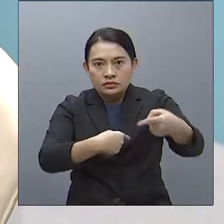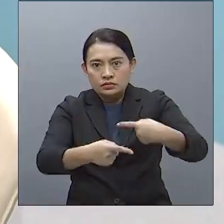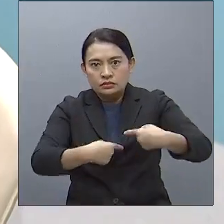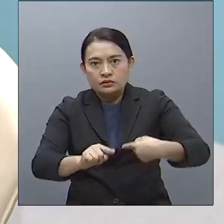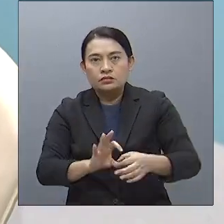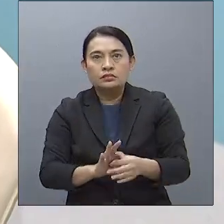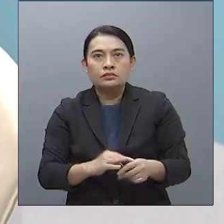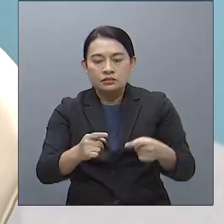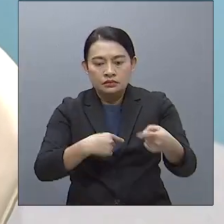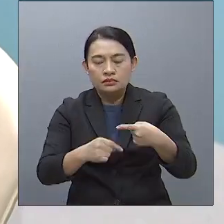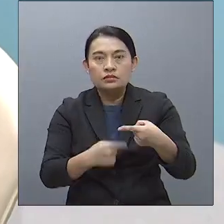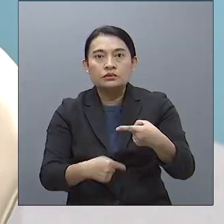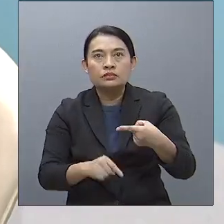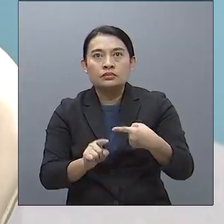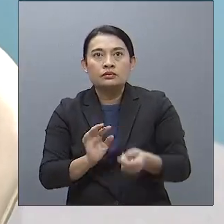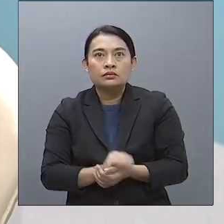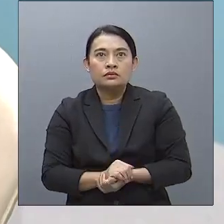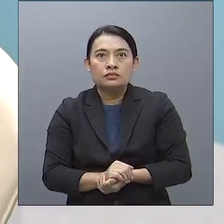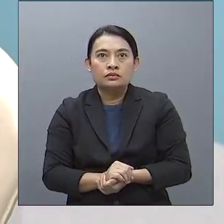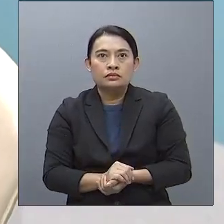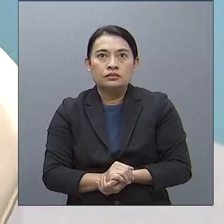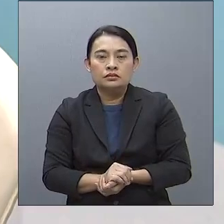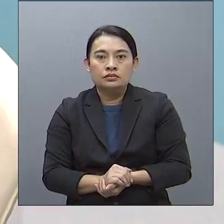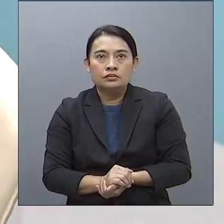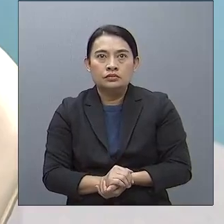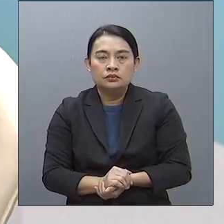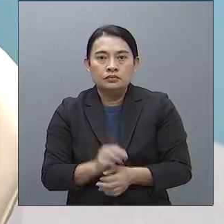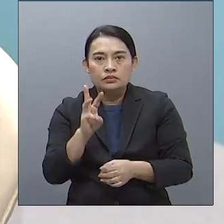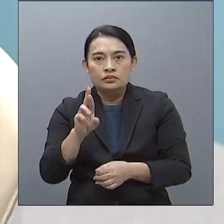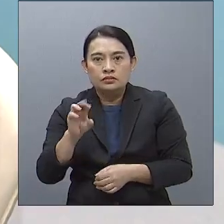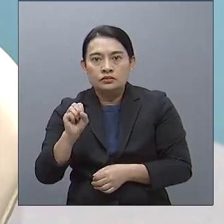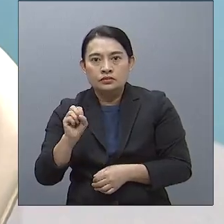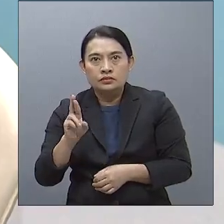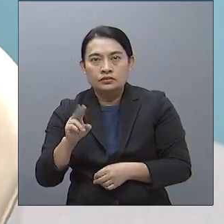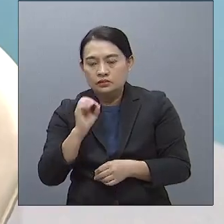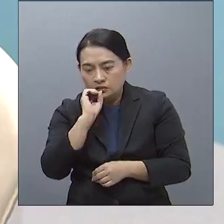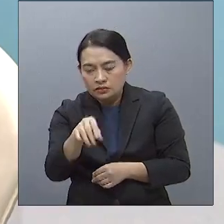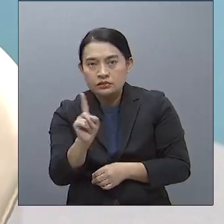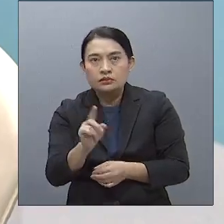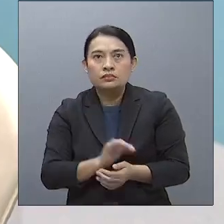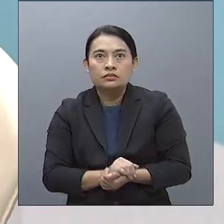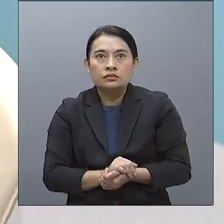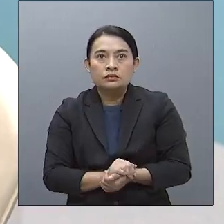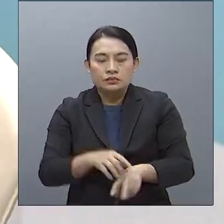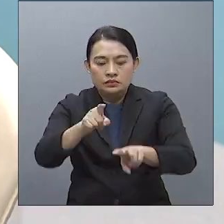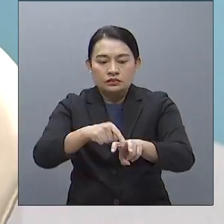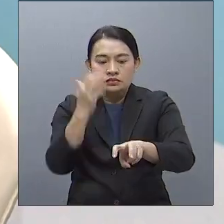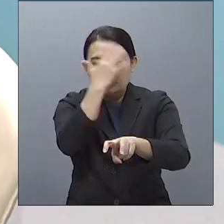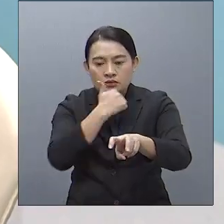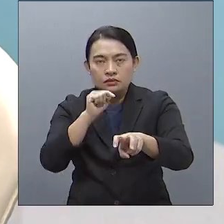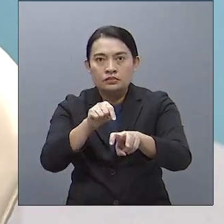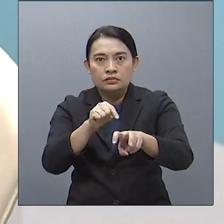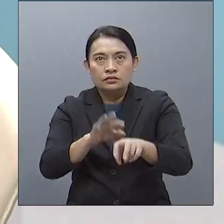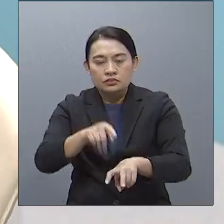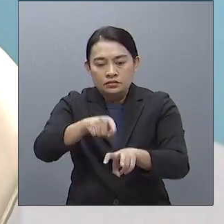ะสวัสดีน้องมุกวนิรานะคะสวัสดีคุณวรริศด้วยนะคะอย่างคุณประเสริฐศักดิ์บอกว่าแตะสวยมากๆเลยยังไม่กล้าใส่กลัวมัน